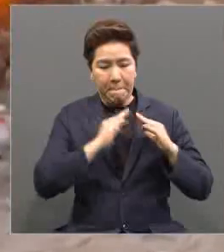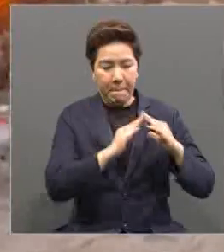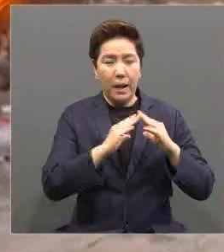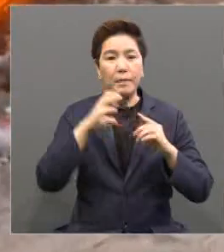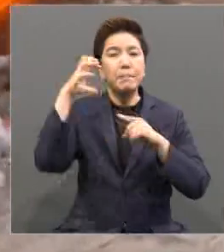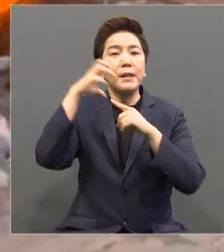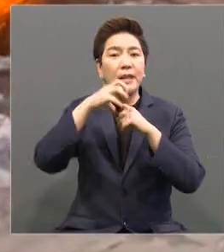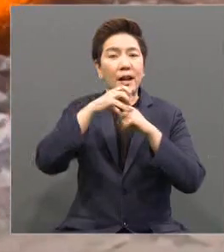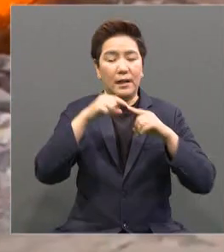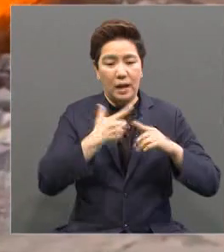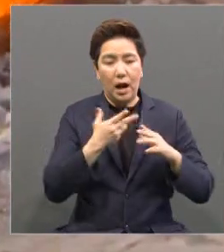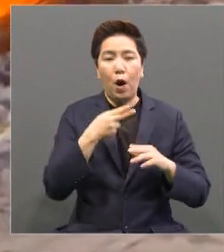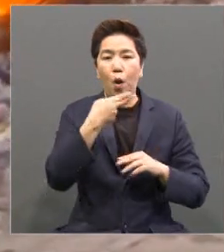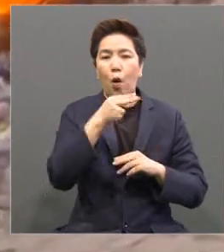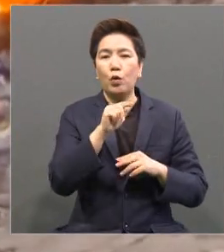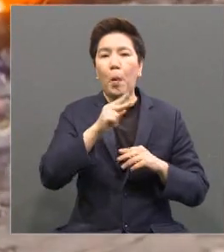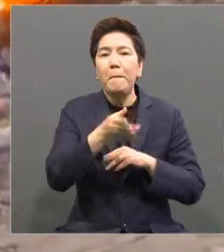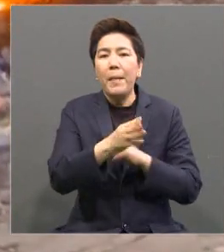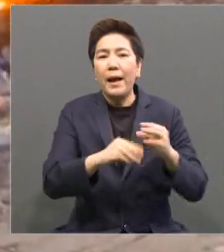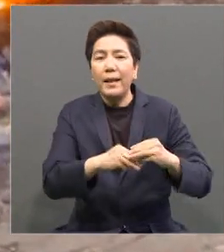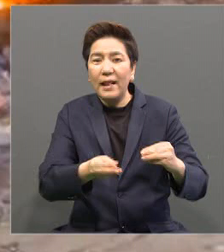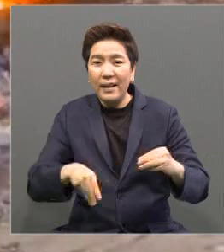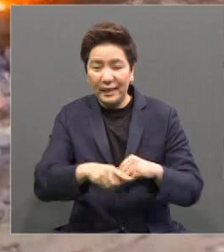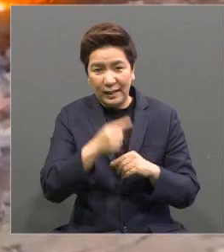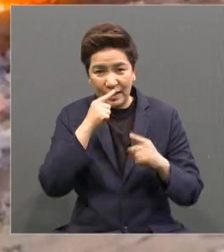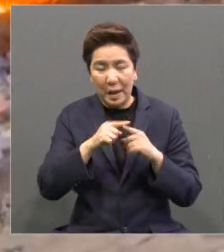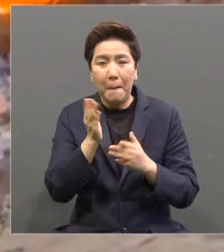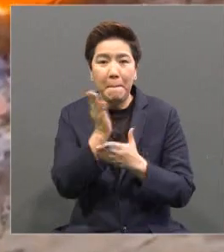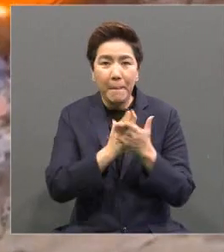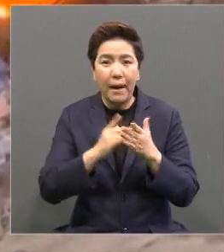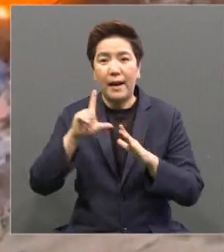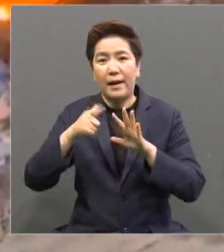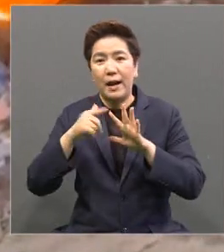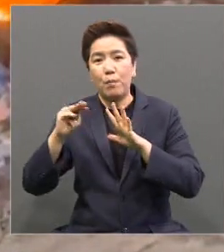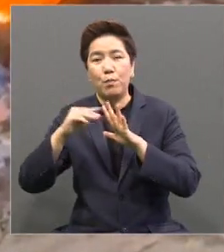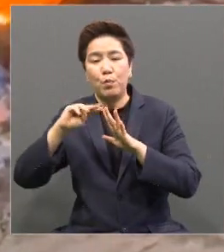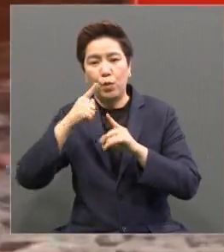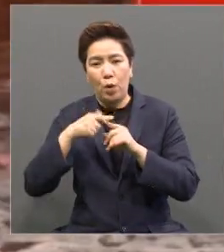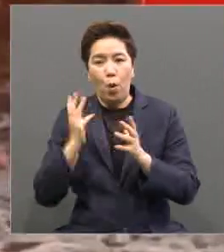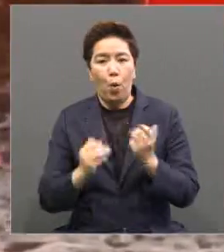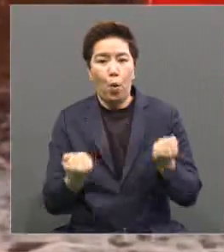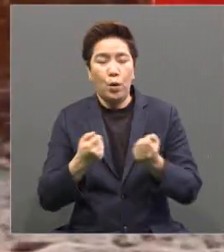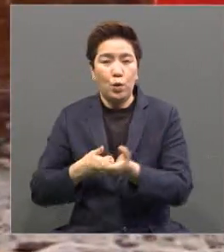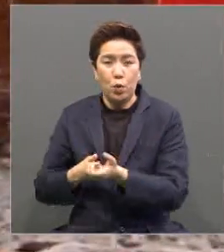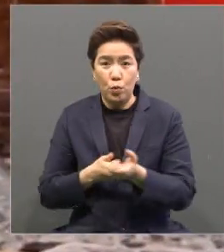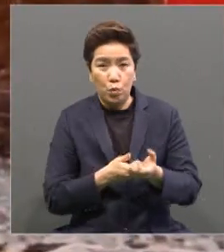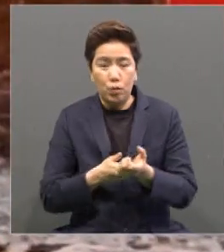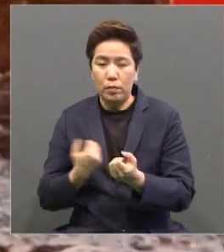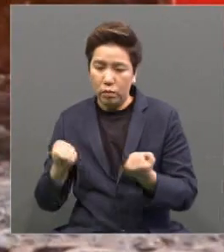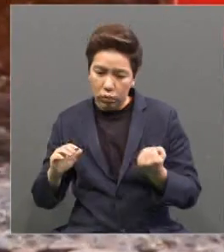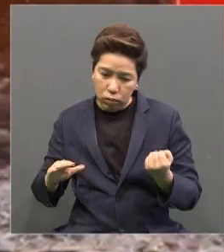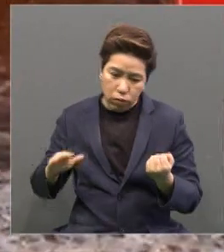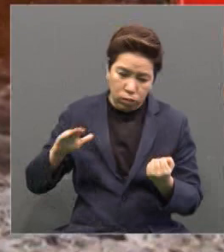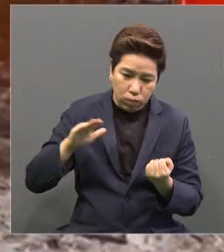าปาร์คฮิลล์อยู่ที่ตำบลหนองปลาไหลอำเภอบางละมุงค่ะซึ่งหลังจากได้รับแจ้งเหตุนะคะรถดับเพลิงของเทศบาลหนองปลาไหล